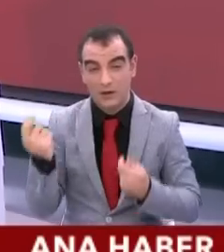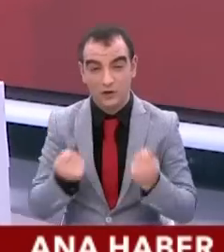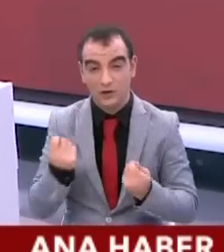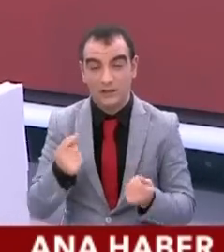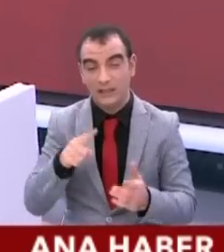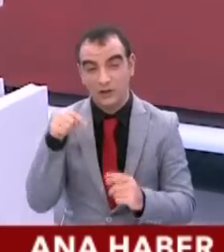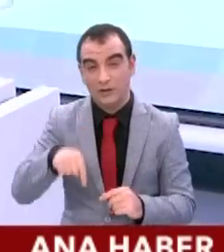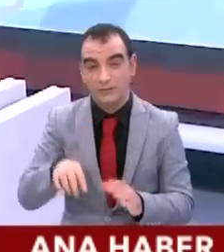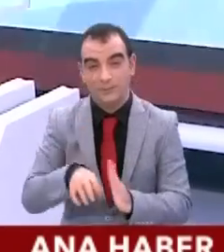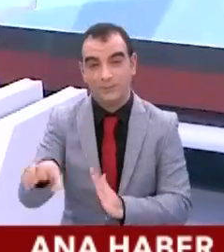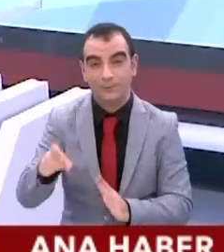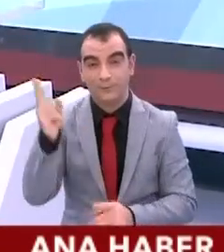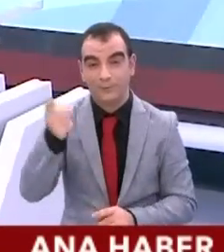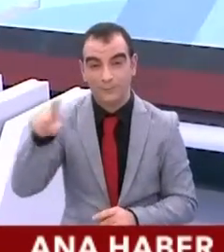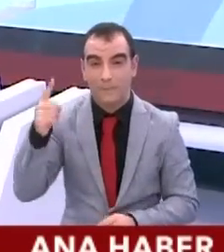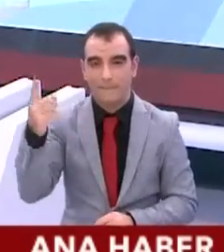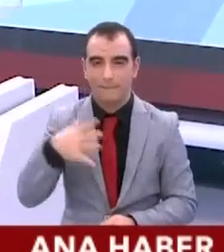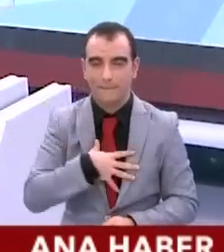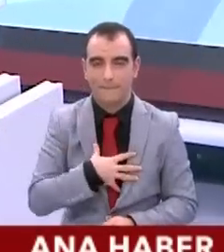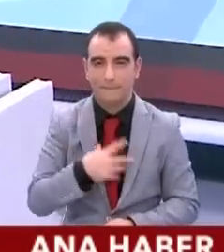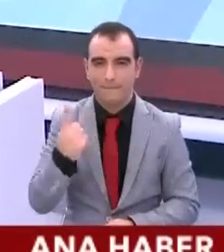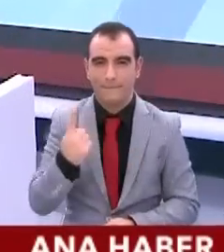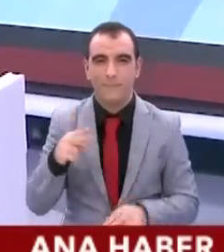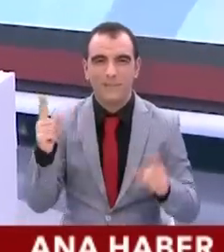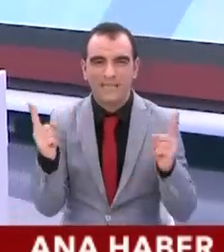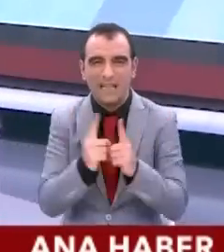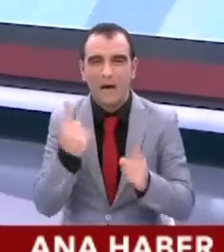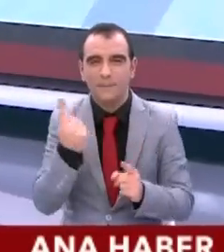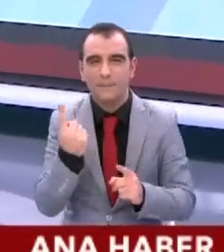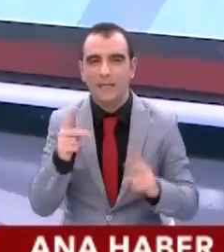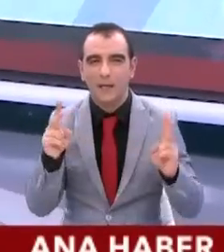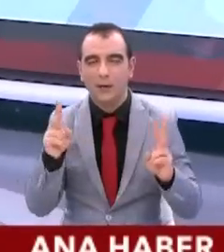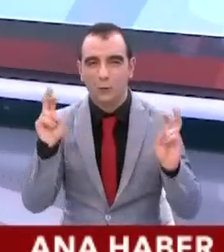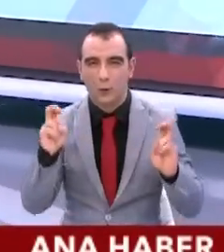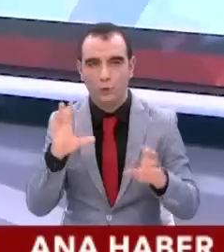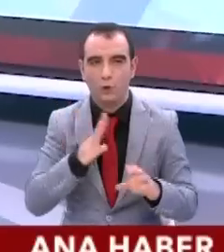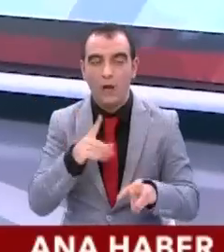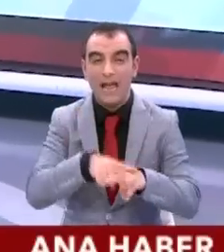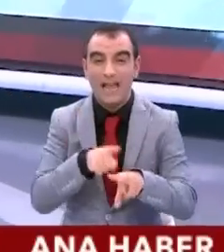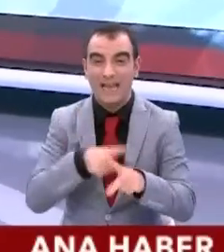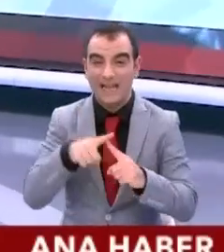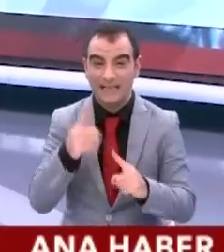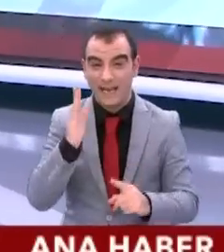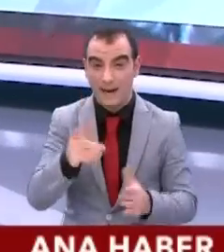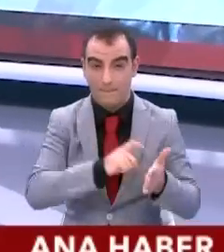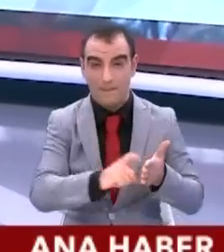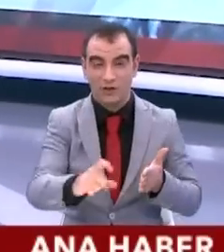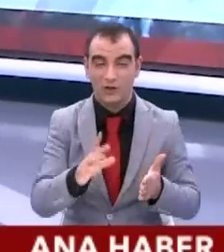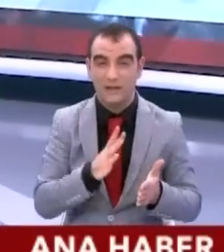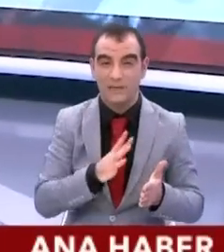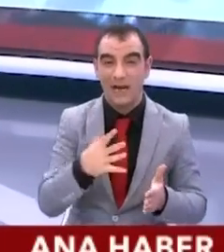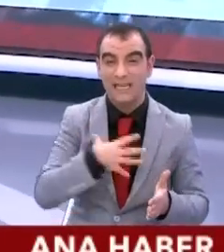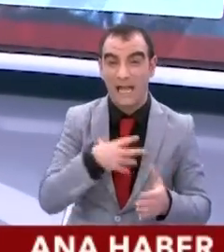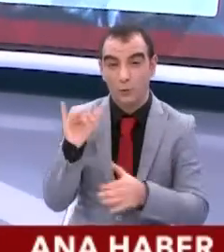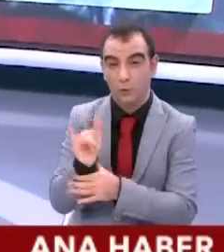grafikle yönetmenimizden rica ediyoruz grafiğimizi özellikle kozmik Muamma değil EYT yasası işte son durum diye attım başladı ya hep kendi